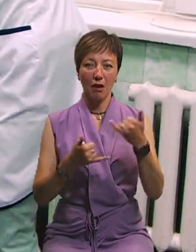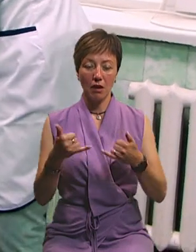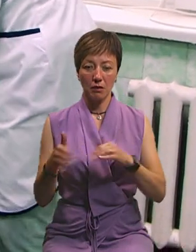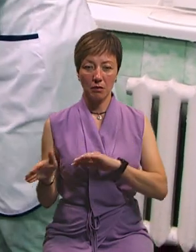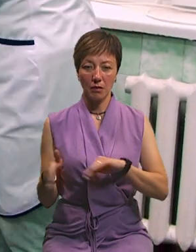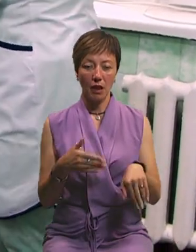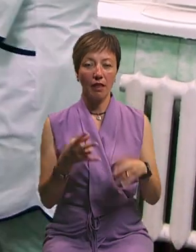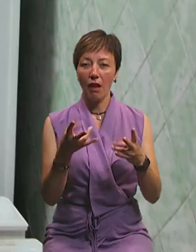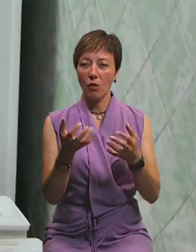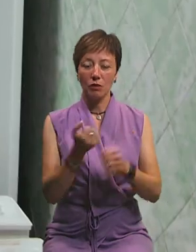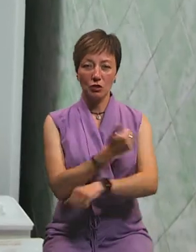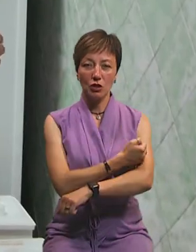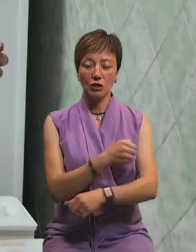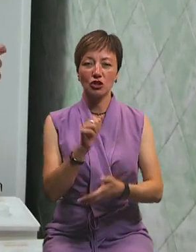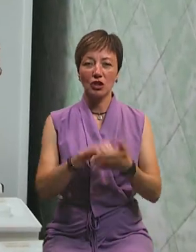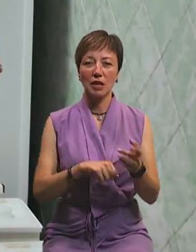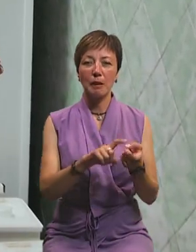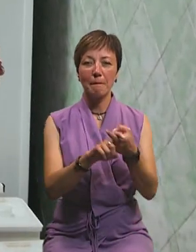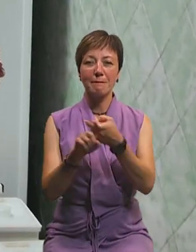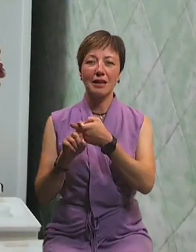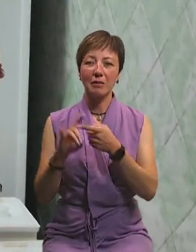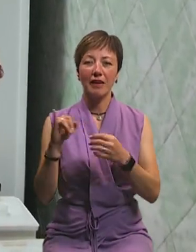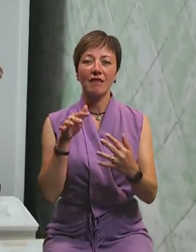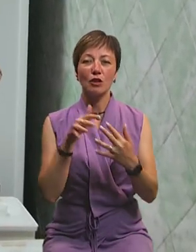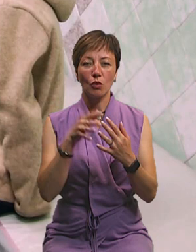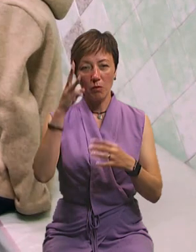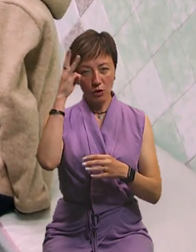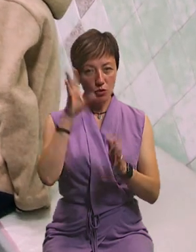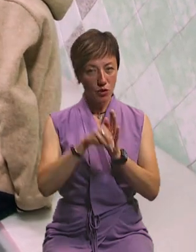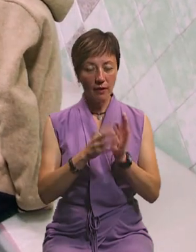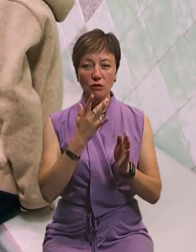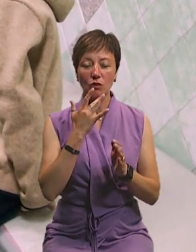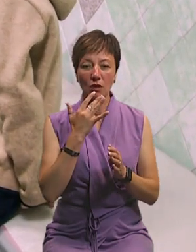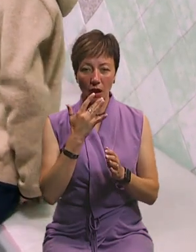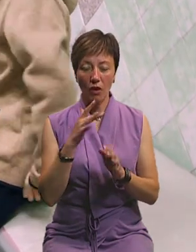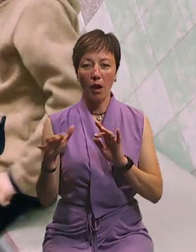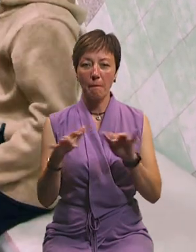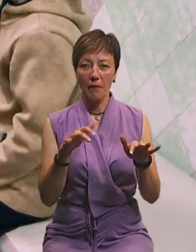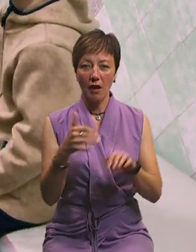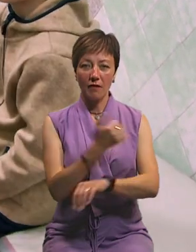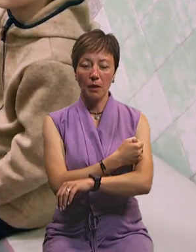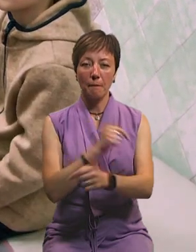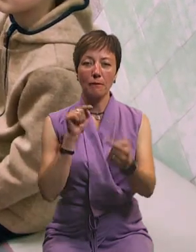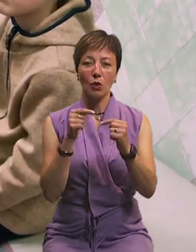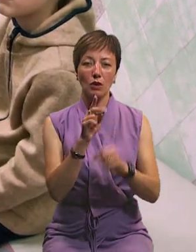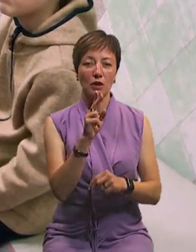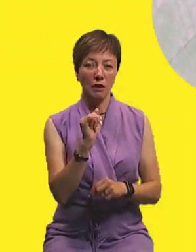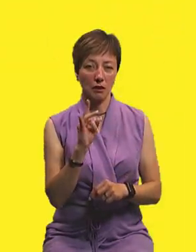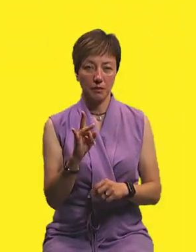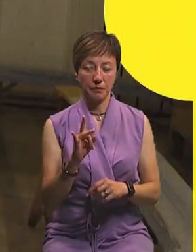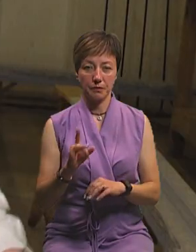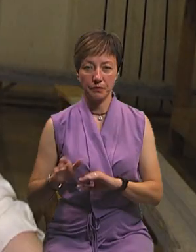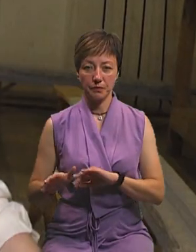не отримали щеплення через пандемію і війну Хмельниччина долучається до Національної кича в компанії з вакцинації проти кору